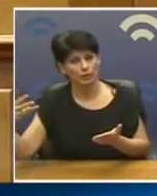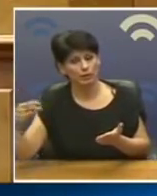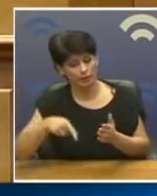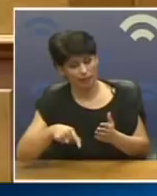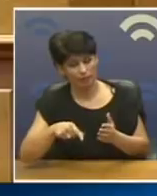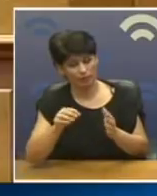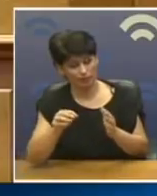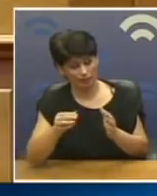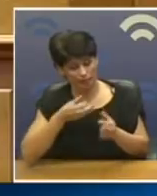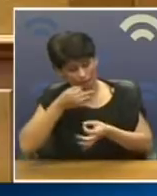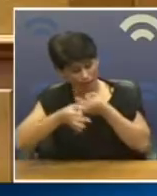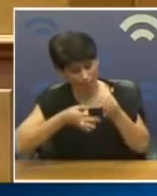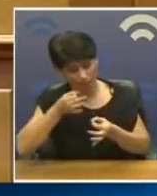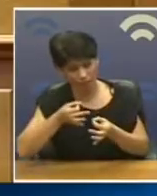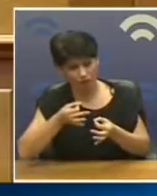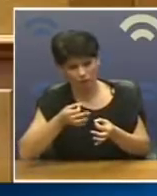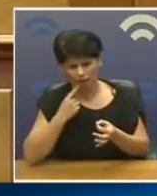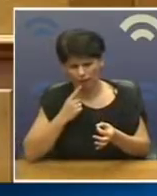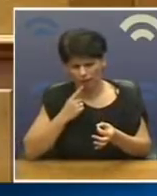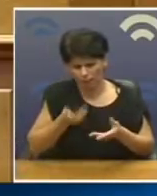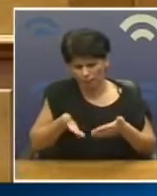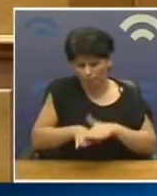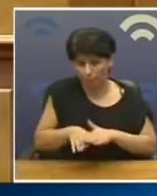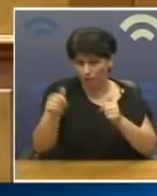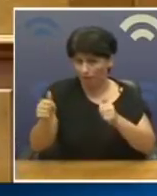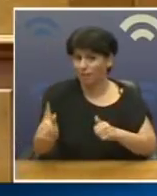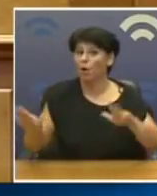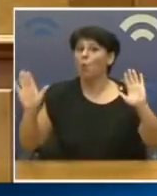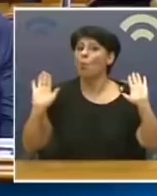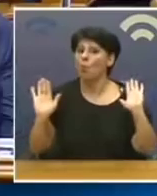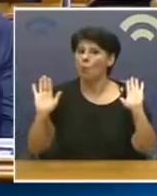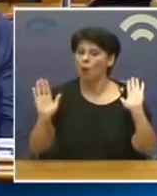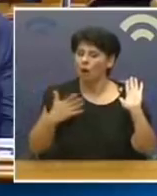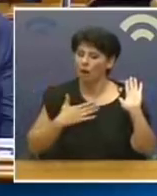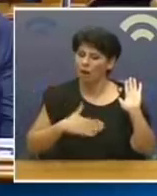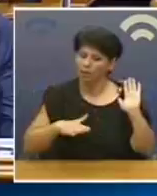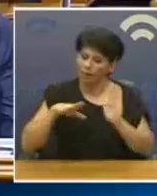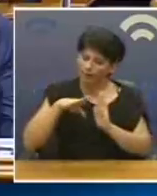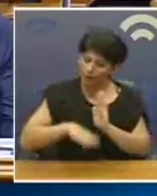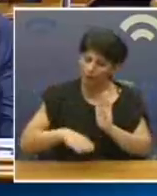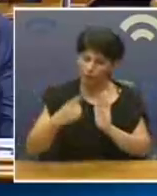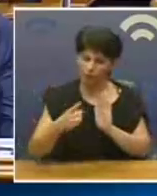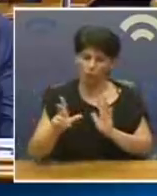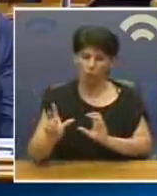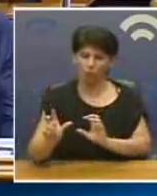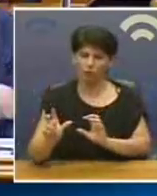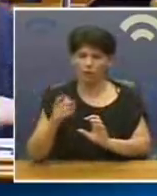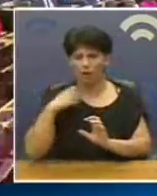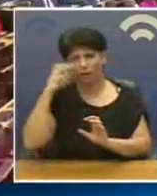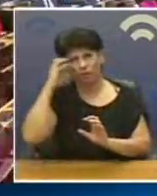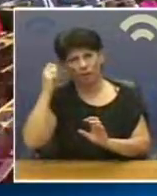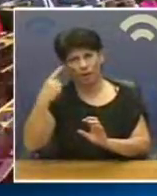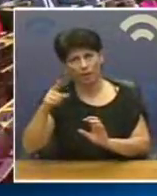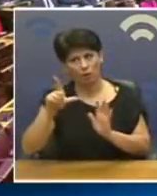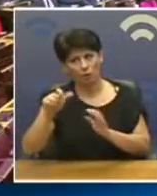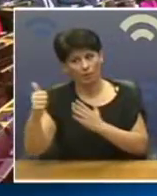ερμηνεία, στα μουλοκτά όμως, χωρίς να το ανακοινώσετε, να πάρει λίγο κάτω από 180. Αν δεν κάνω λάθος, πήρε